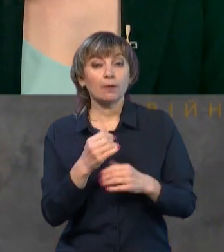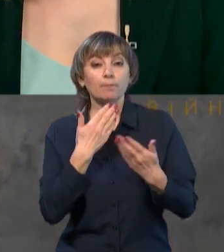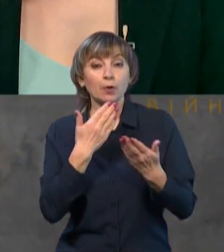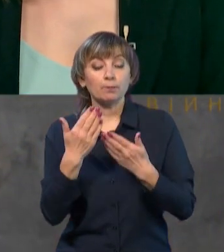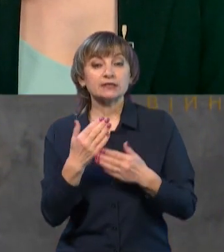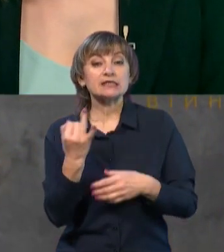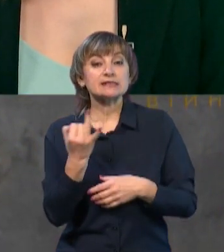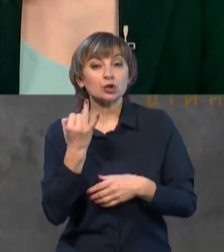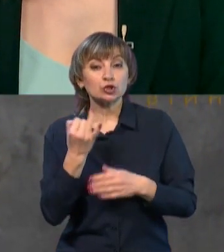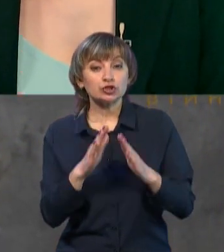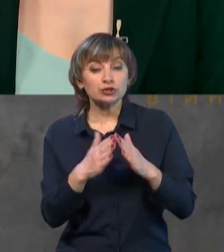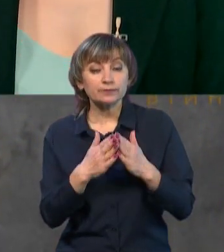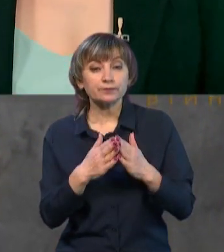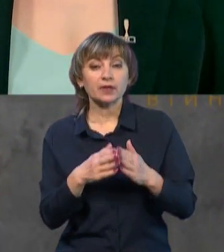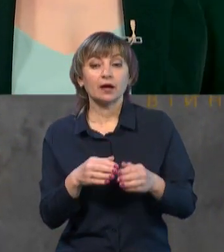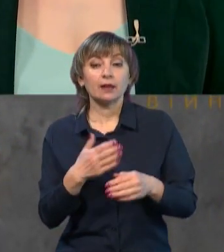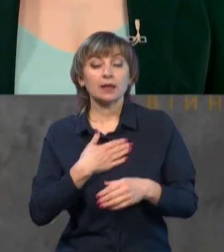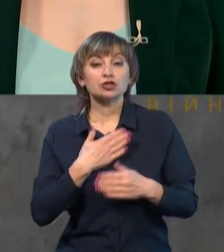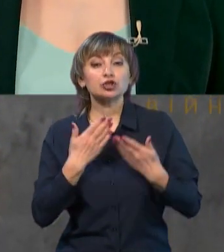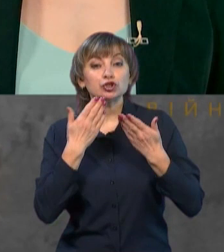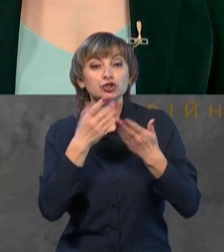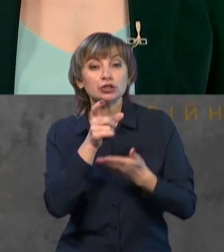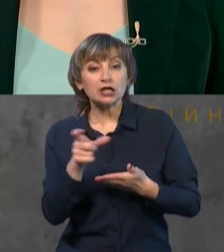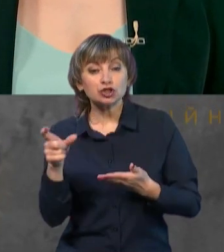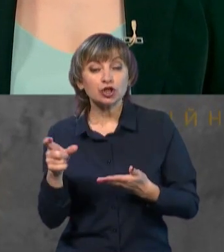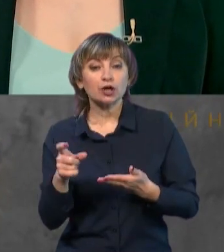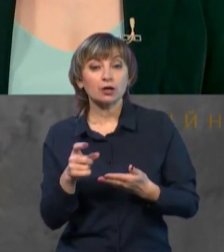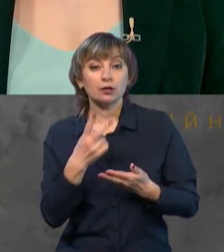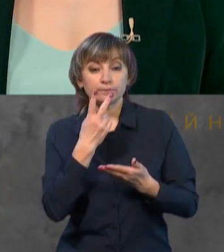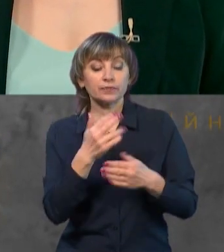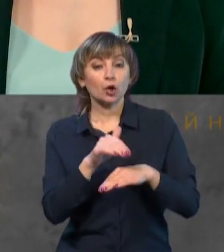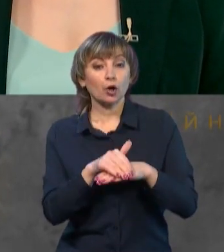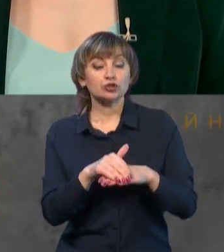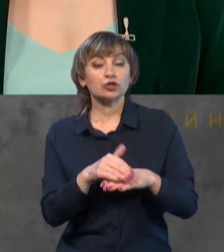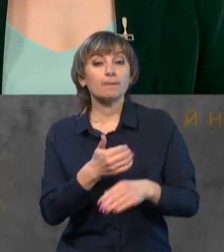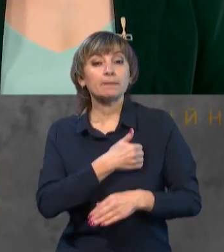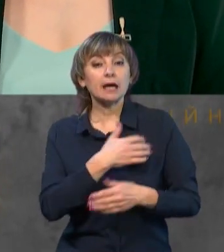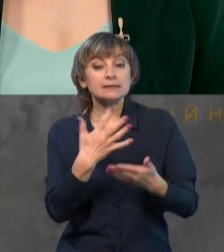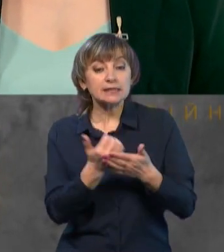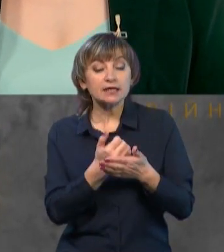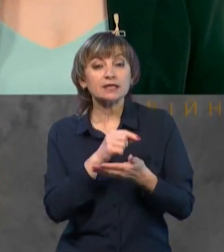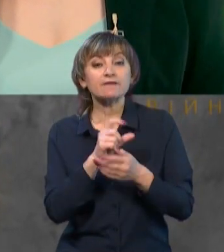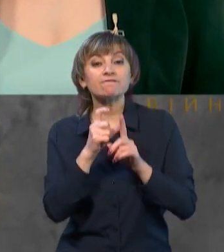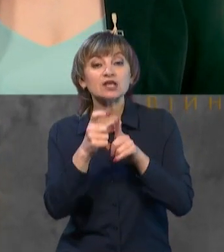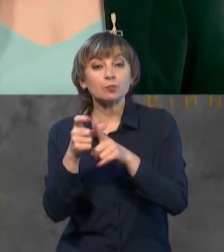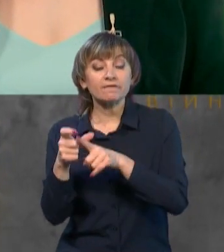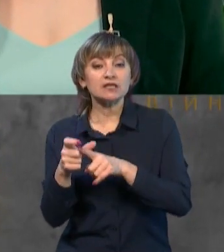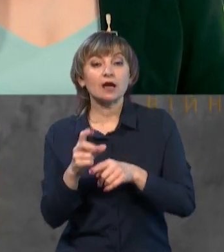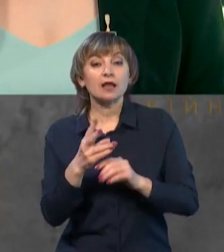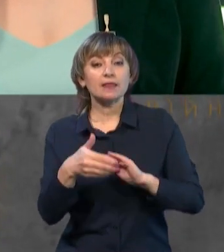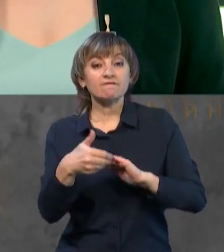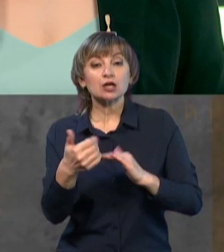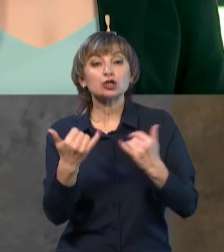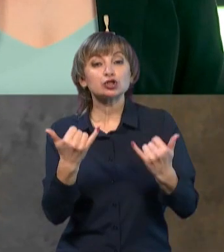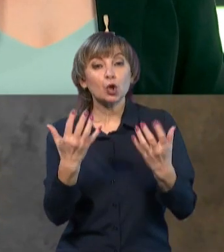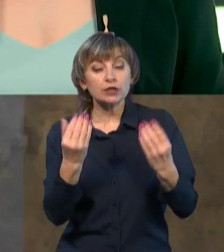нонфікшн. Тому що наші читачі, вочевидь, прагнуть знайти відповіді на виклики